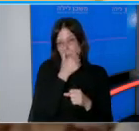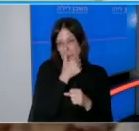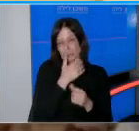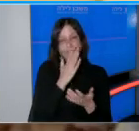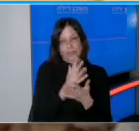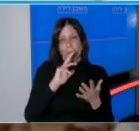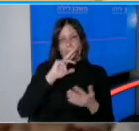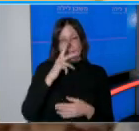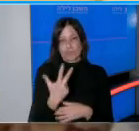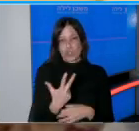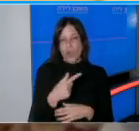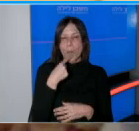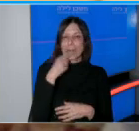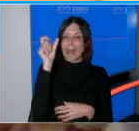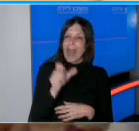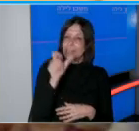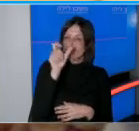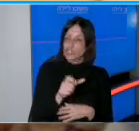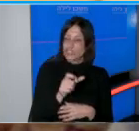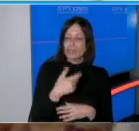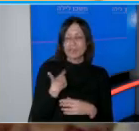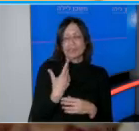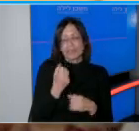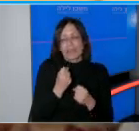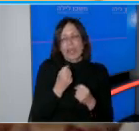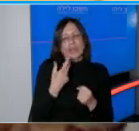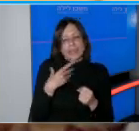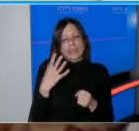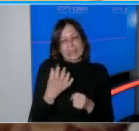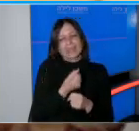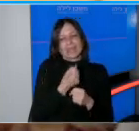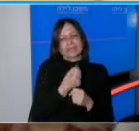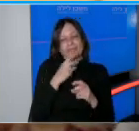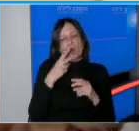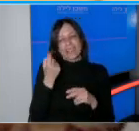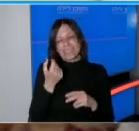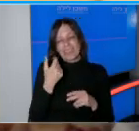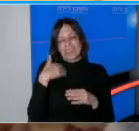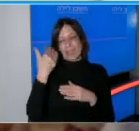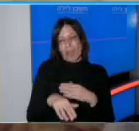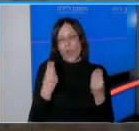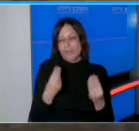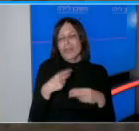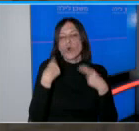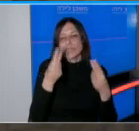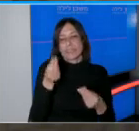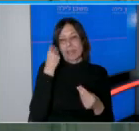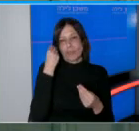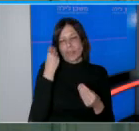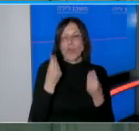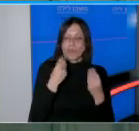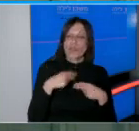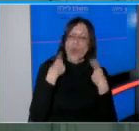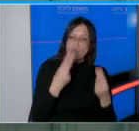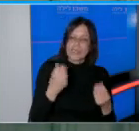השלישית, אנחנו אומרים לאנשים, בואו תחזיקו עוד קצת. טוב, תכף ייגמר, ייגמר הסגר ונחזור. ותכף יחזרו הלימודים,